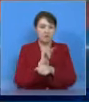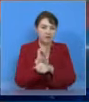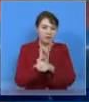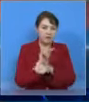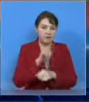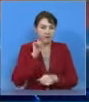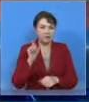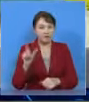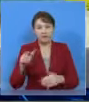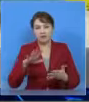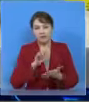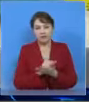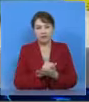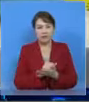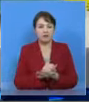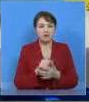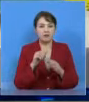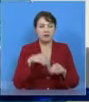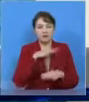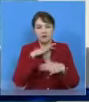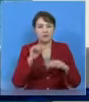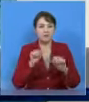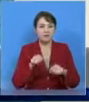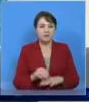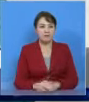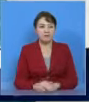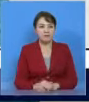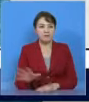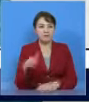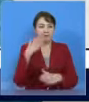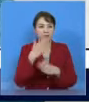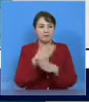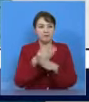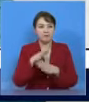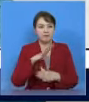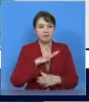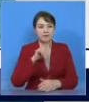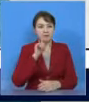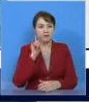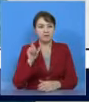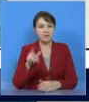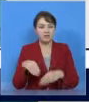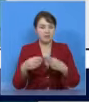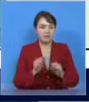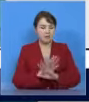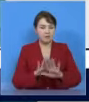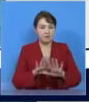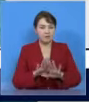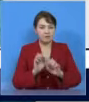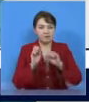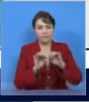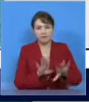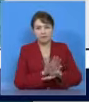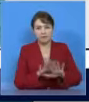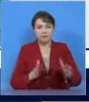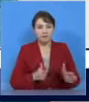ол жастардың спортпен айналысуына мүмкіндік көп дейді. Бүкіл қолдау көрсетіп отқанда, қазір біз жастарымызды жіберіп қалмауымыз керекпіз. Сол